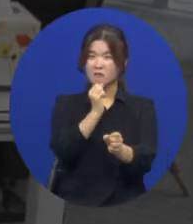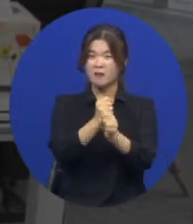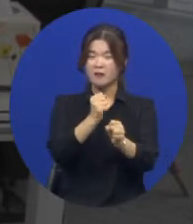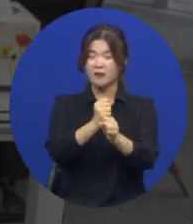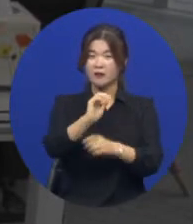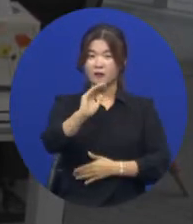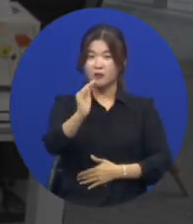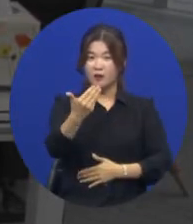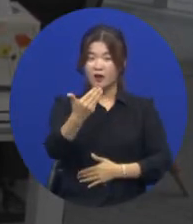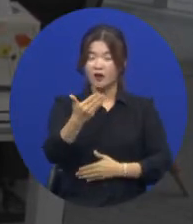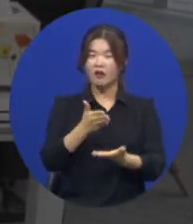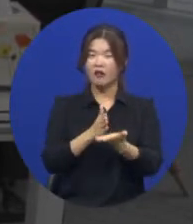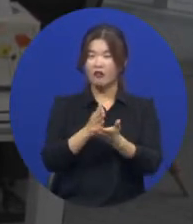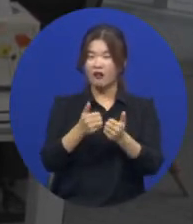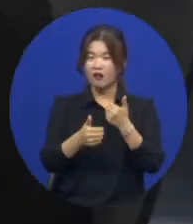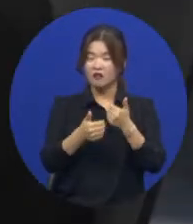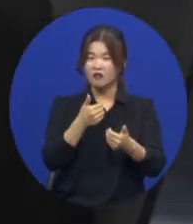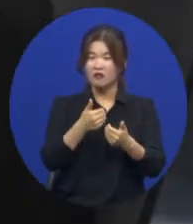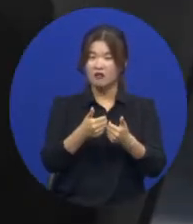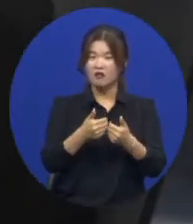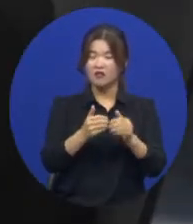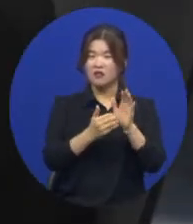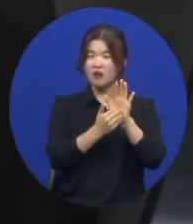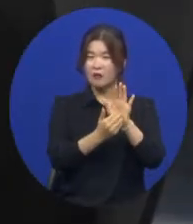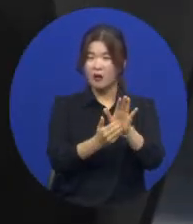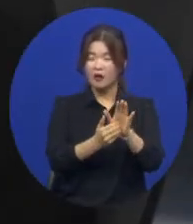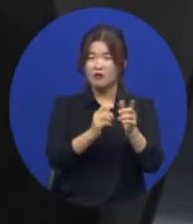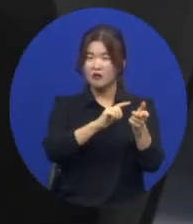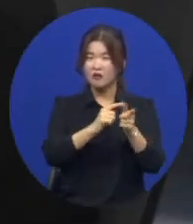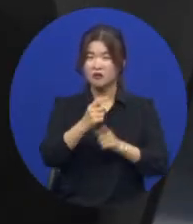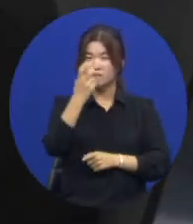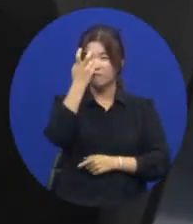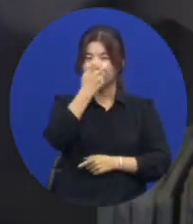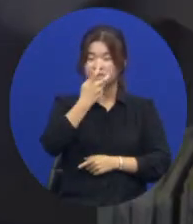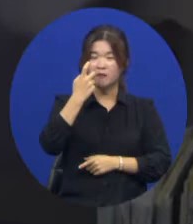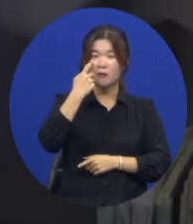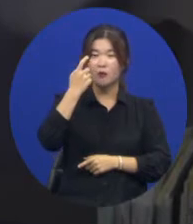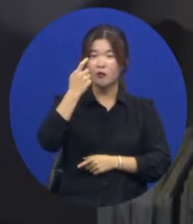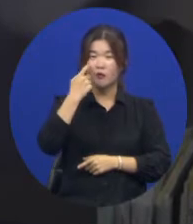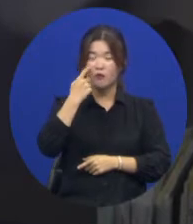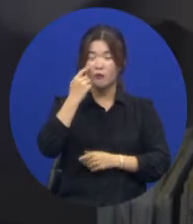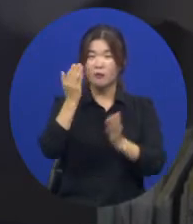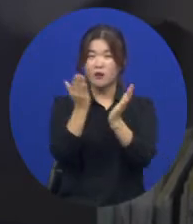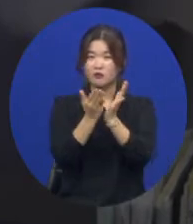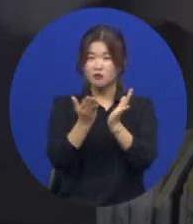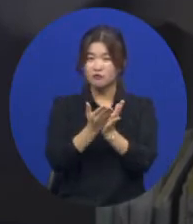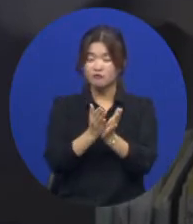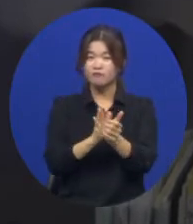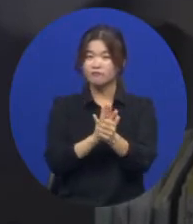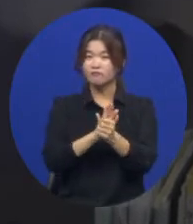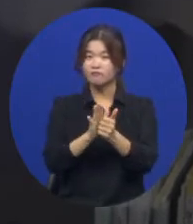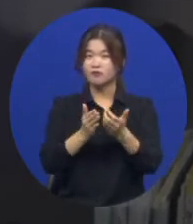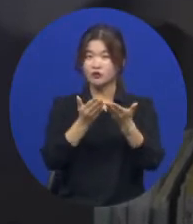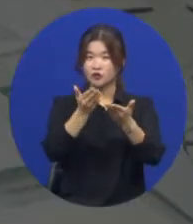따라 갈등을 진단하고 예방 가능성 등을 모니터링한 뒤 사안별로 맞춤형 관리를 추진하는